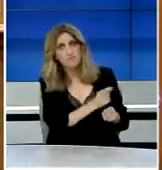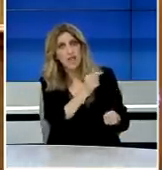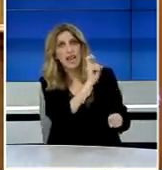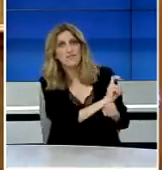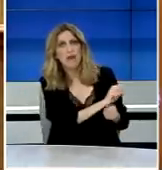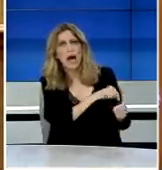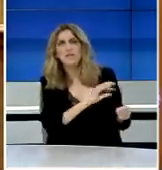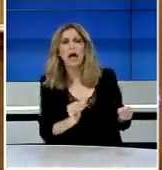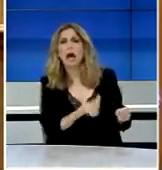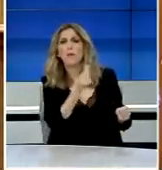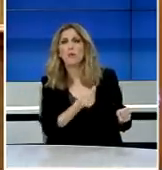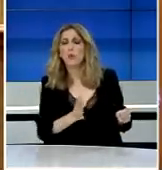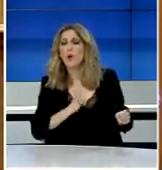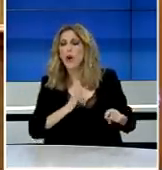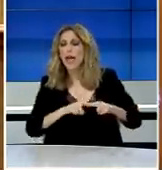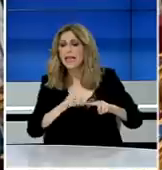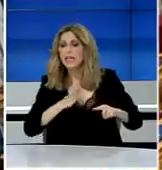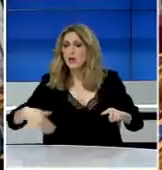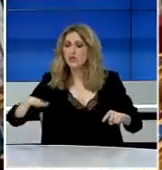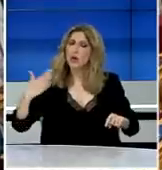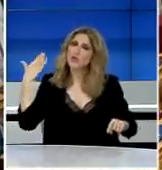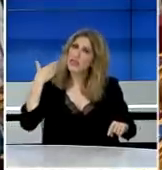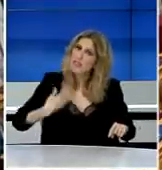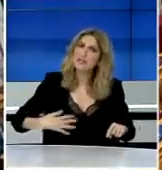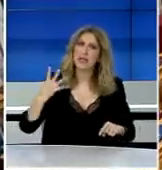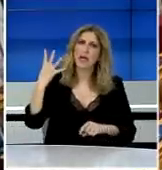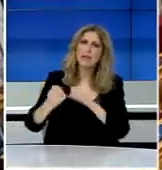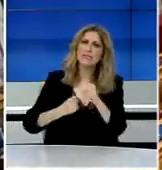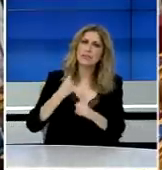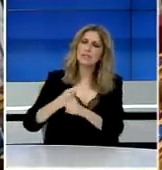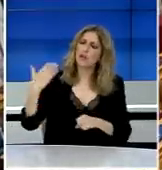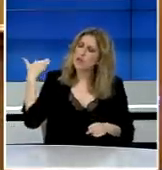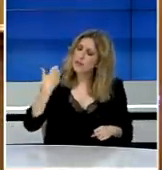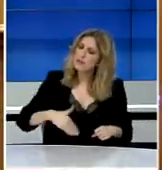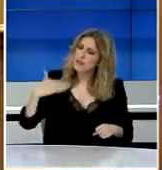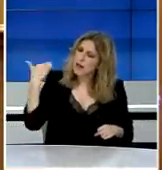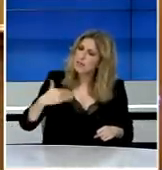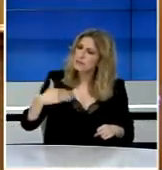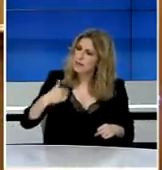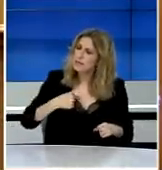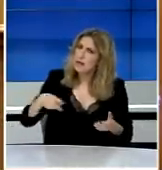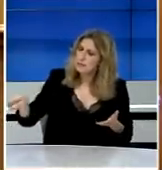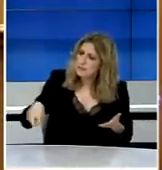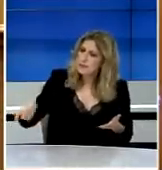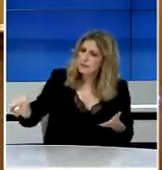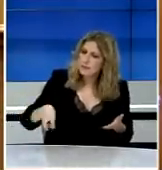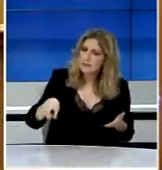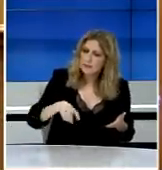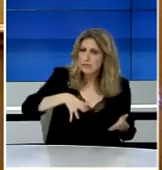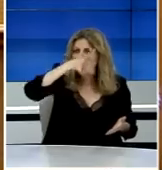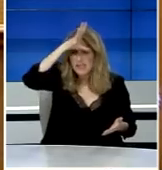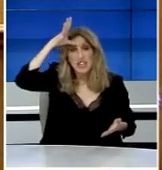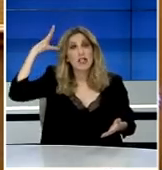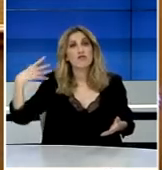θυσίες του ελληνικού λαού. 4 συνεχόμενα χρόνια για να βγούμε από την κρίση. Και εσείς αυτούς τους καρπούς σήμερα τους κρατάτε για να τους